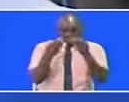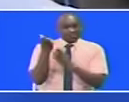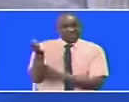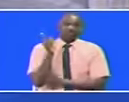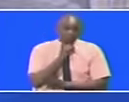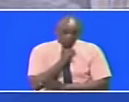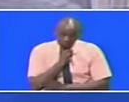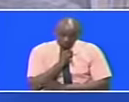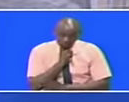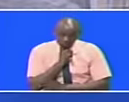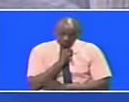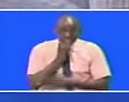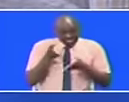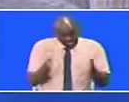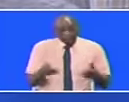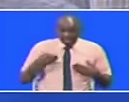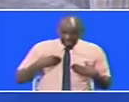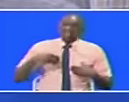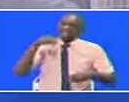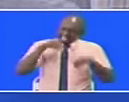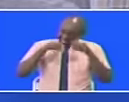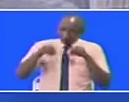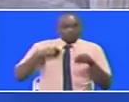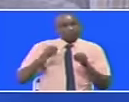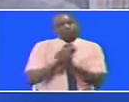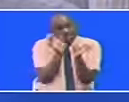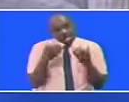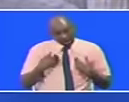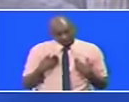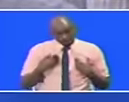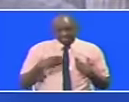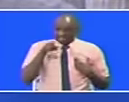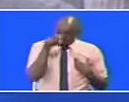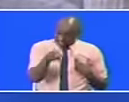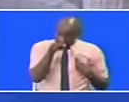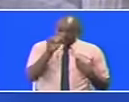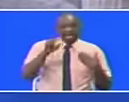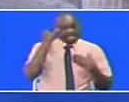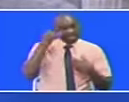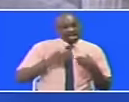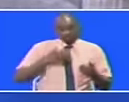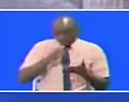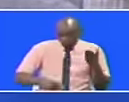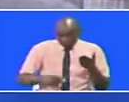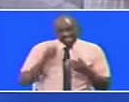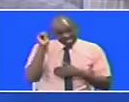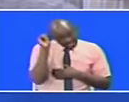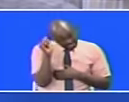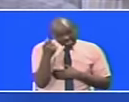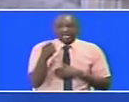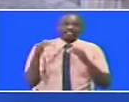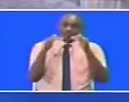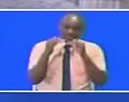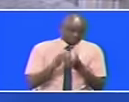kongamano hilo. Given that a credible election is an indispensable proposition in Kenya's nascent